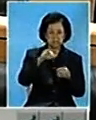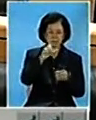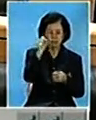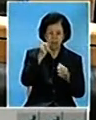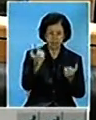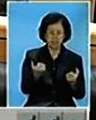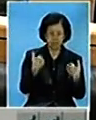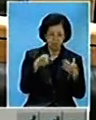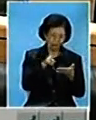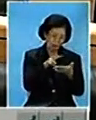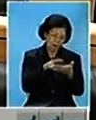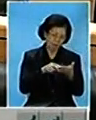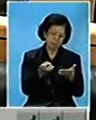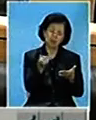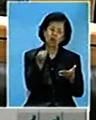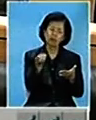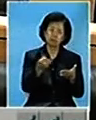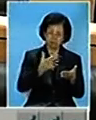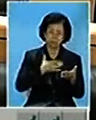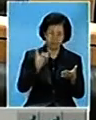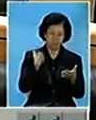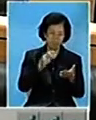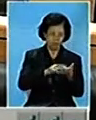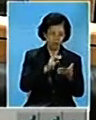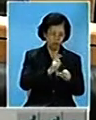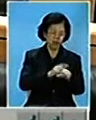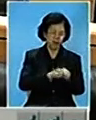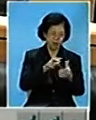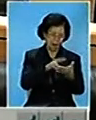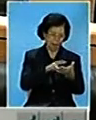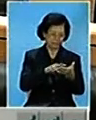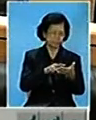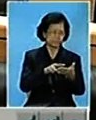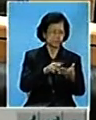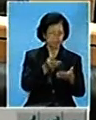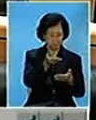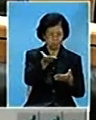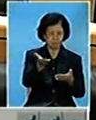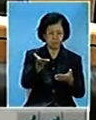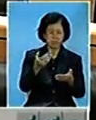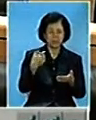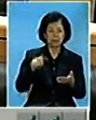ญมีเวลาไปนั่งอ่านดูครับท่านมีการวิจัยแล้วว่าศาลเนี่ยจะรับวินิจฉัย